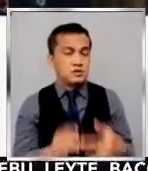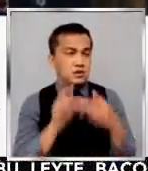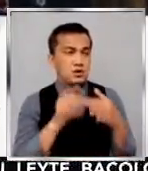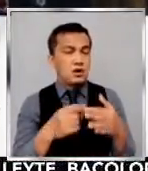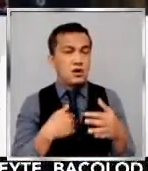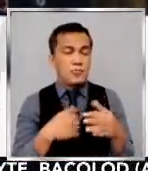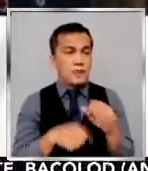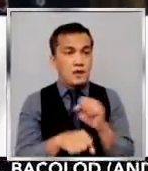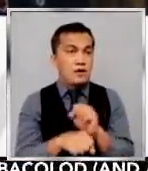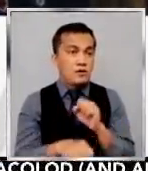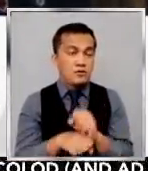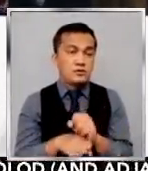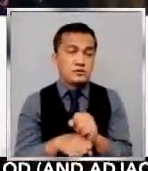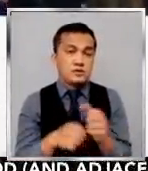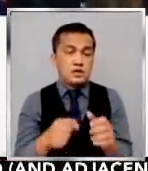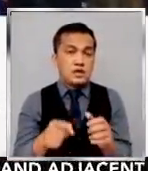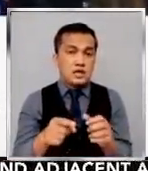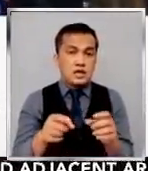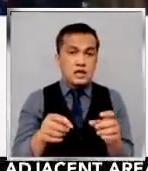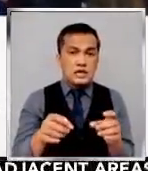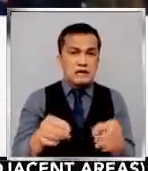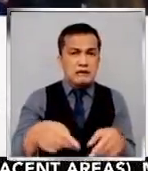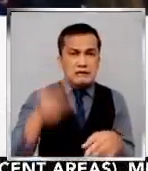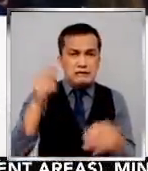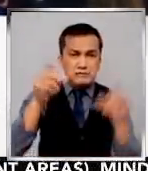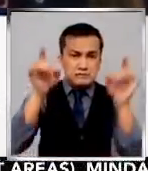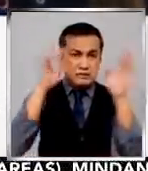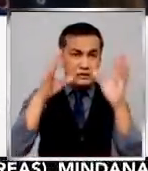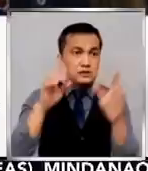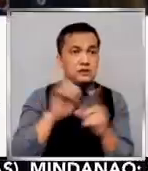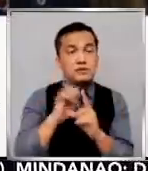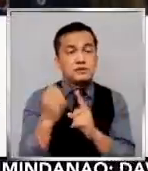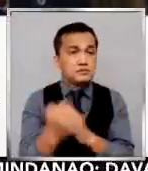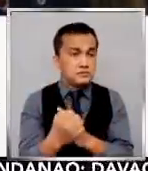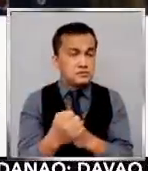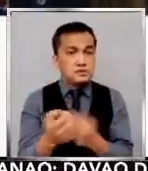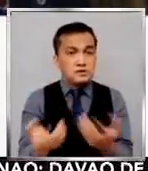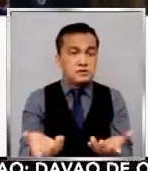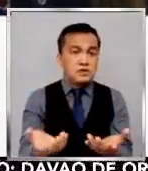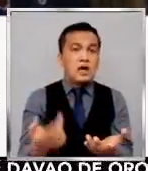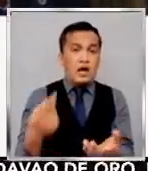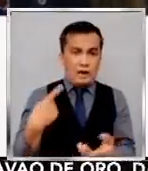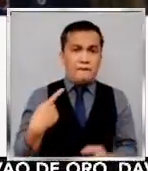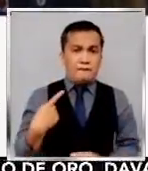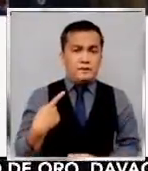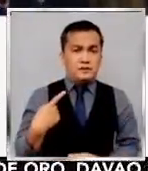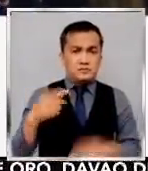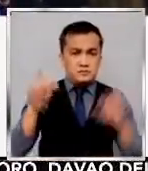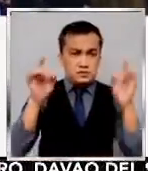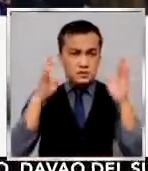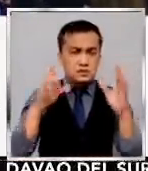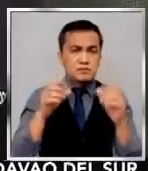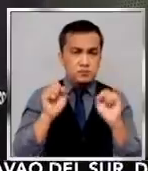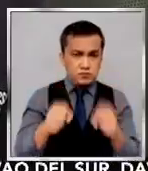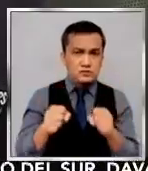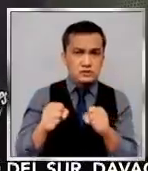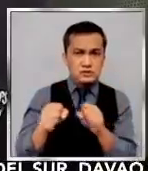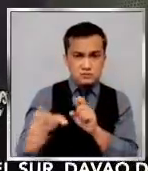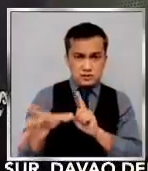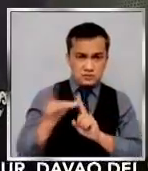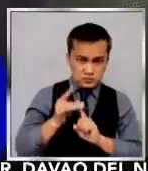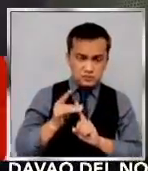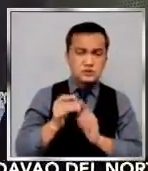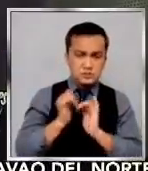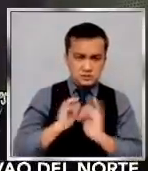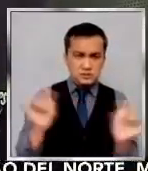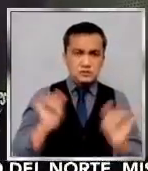I'm working in a high-risk environment and there is still a risk for probable infection pa rin talaga. Sabi ni